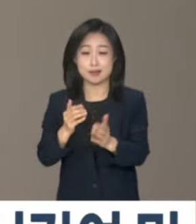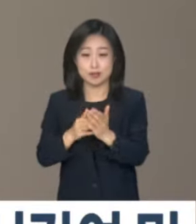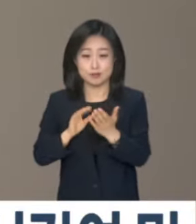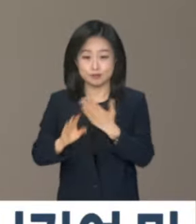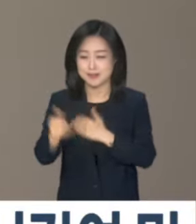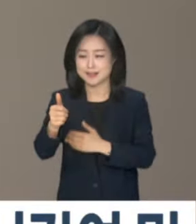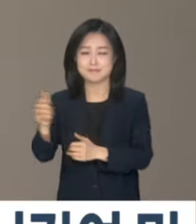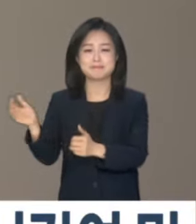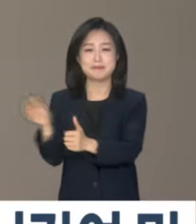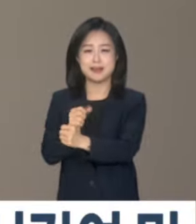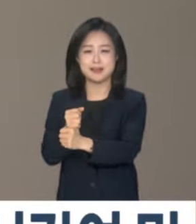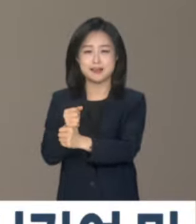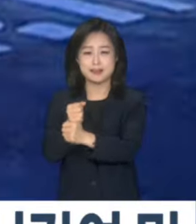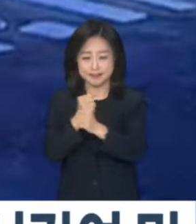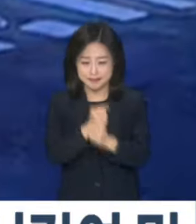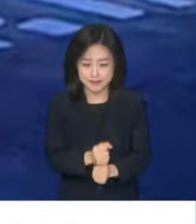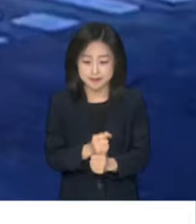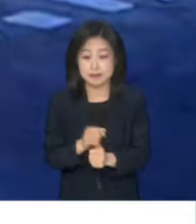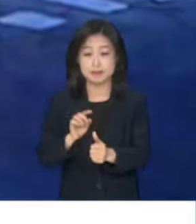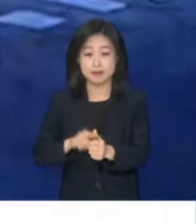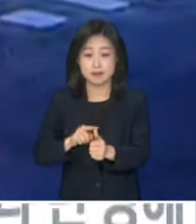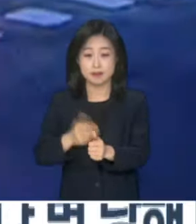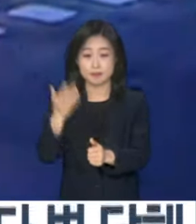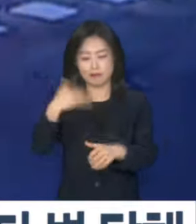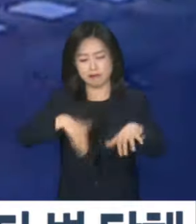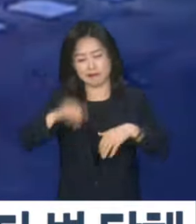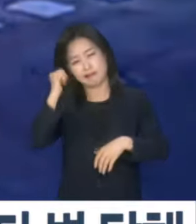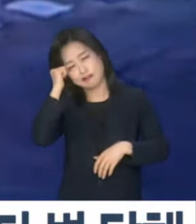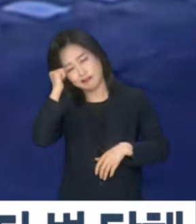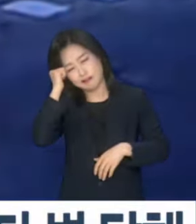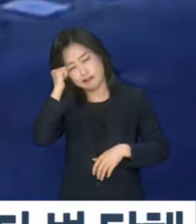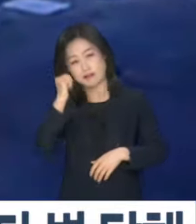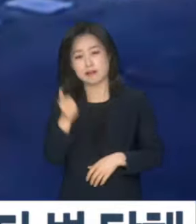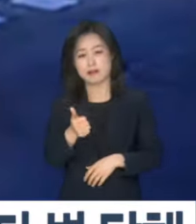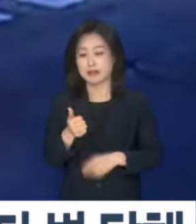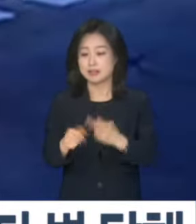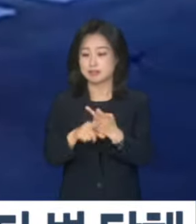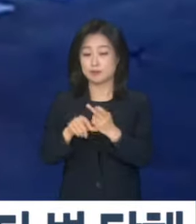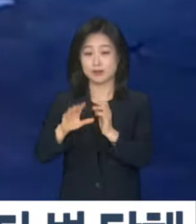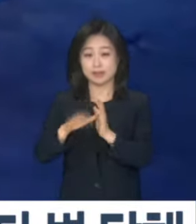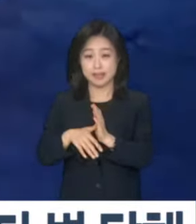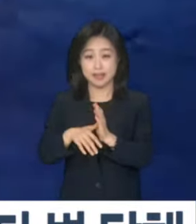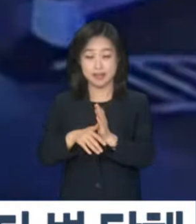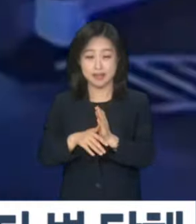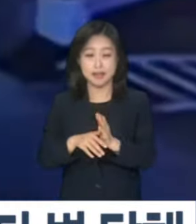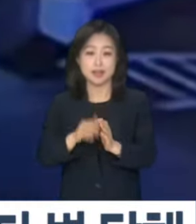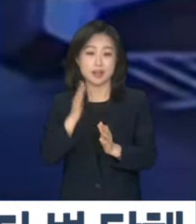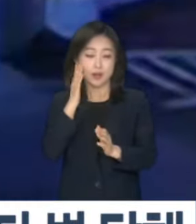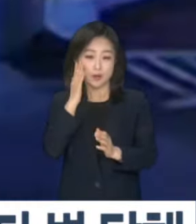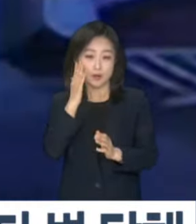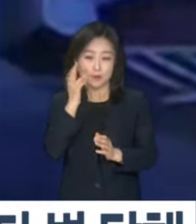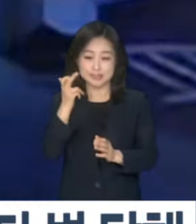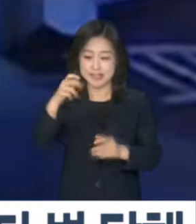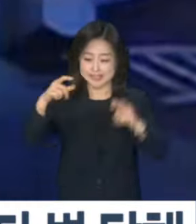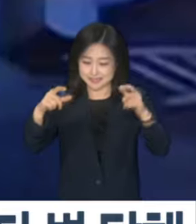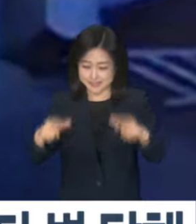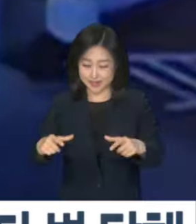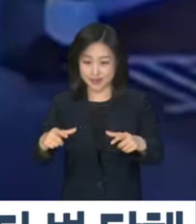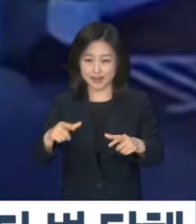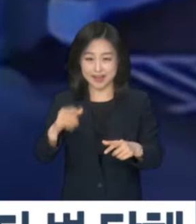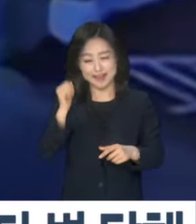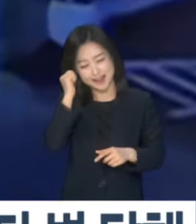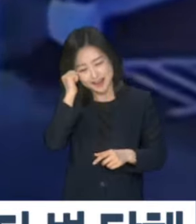B씨를 검거했습니다. B씨는 과거 노숙 생활을 했지만 지난해 12월부터는 용산구의 한 여인숙에서 거주 중인